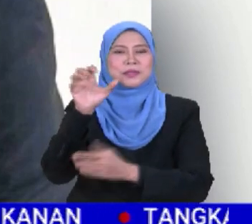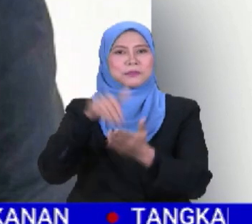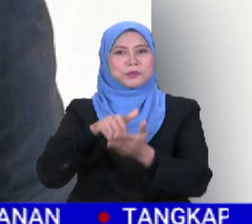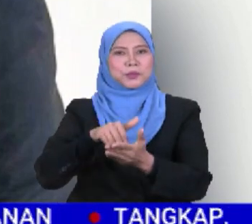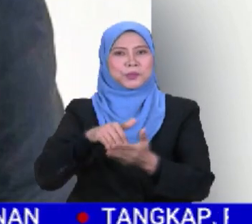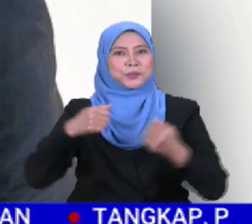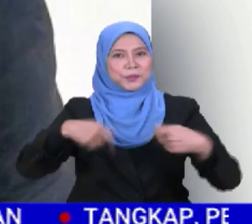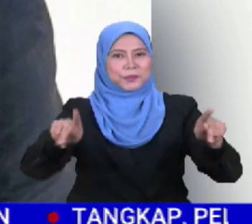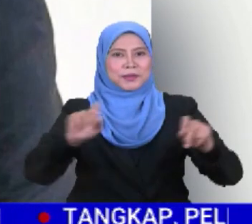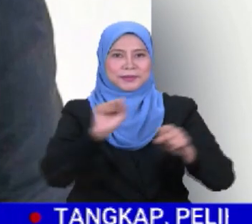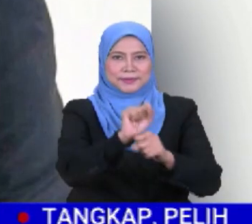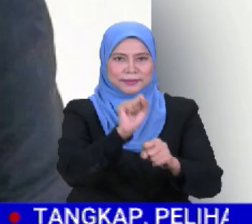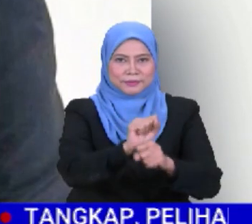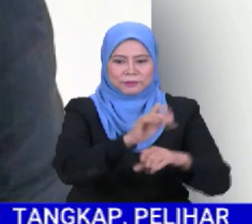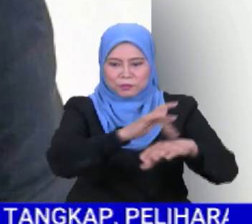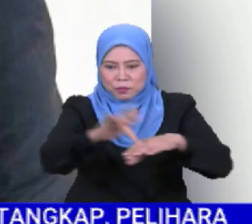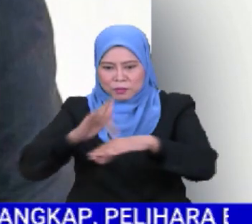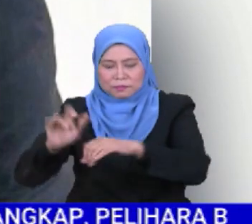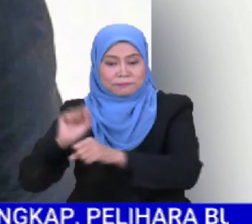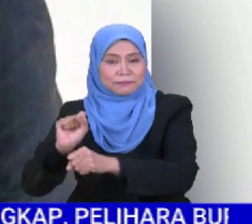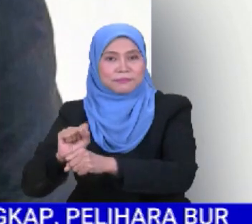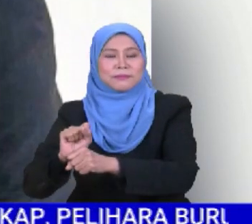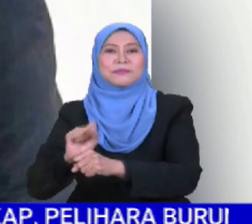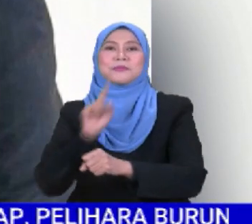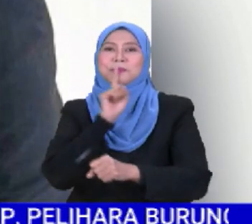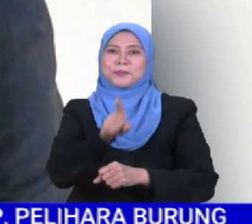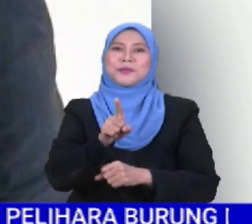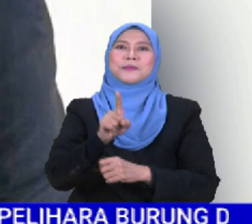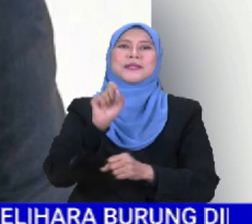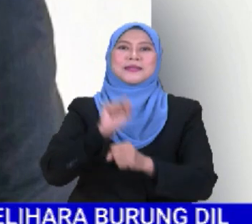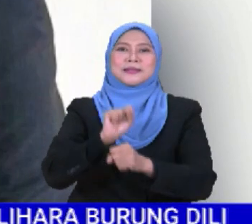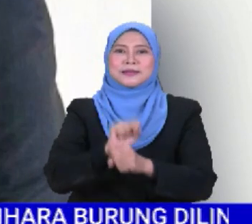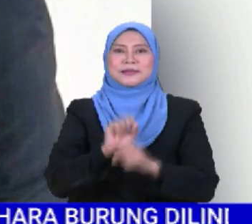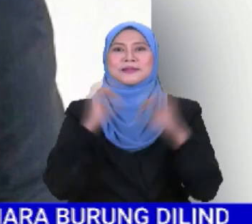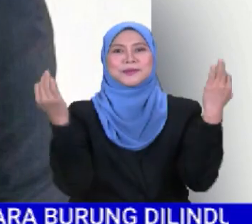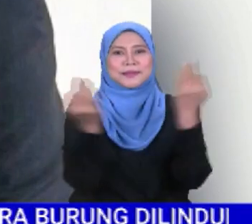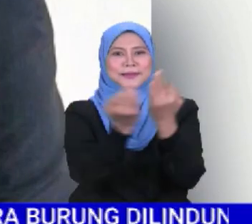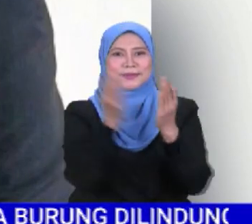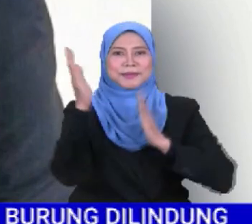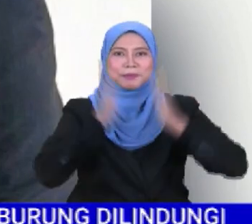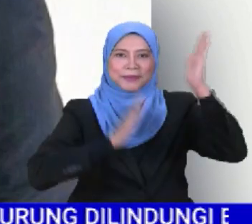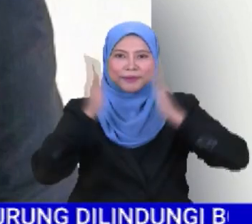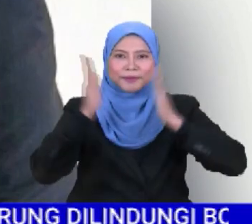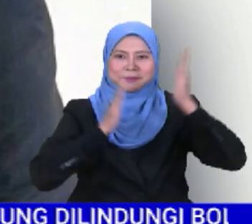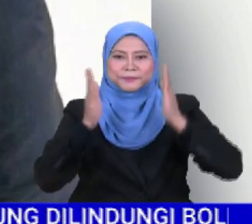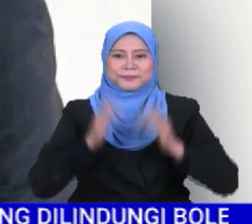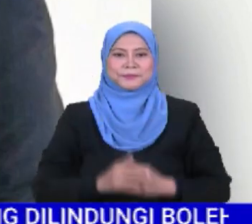600,000 peluang pekerjaan melalui inisiatif Jamin Kerja Keluarga Malaysia.